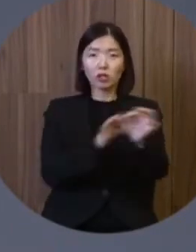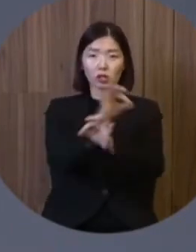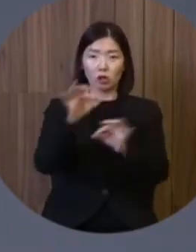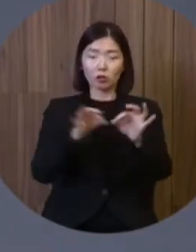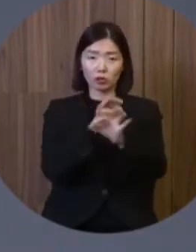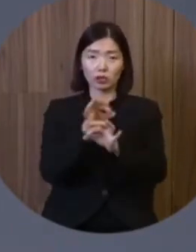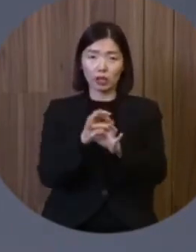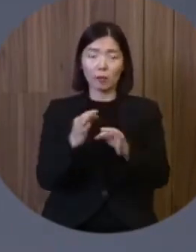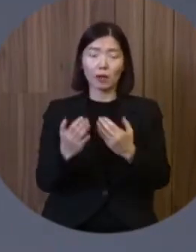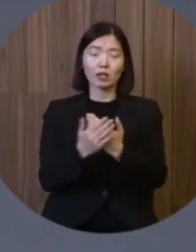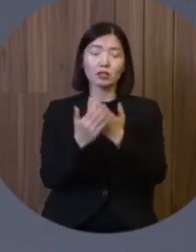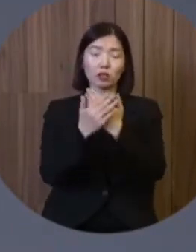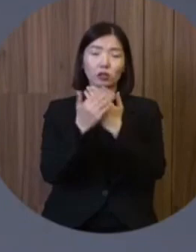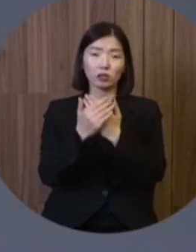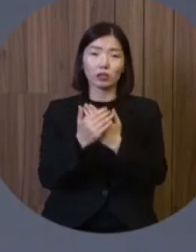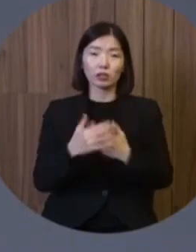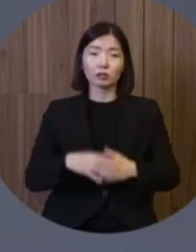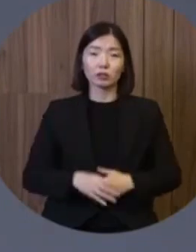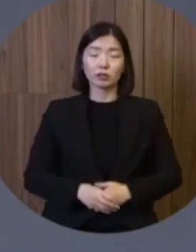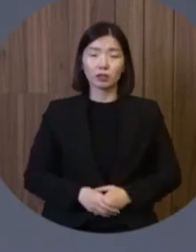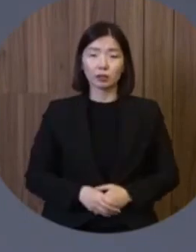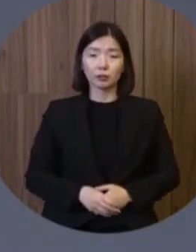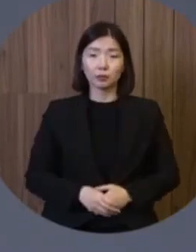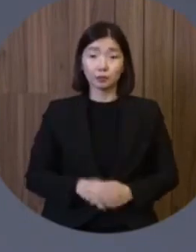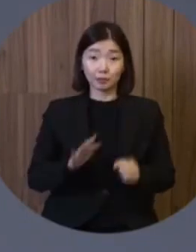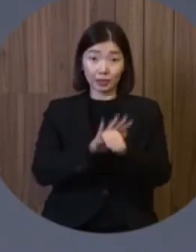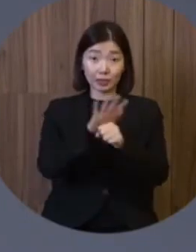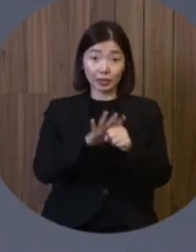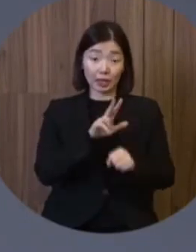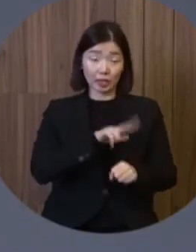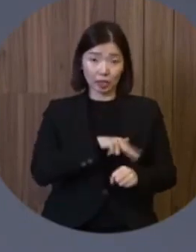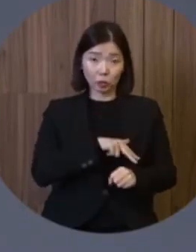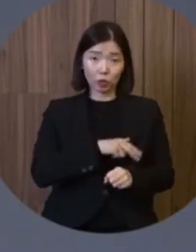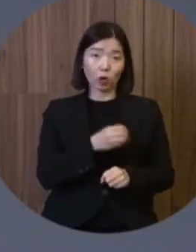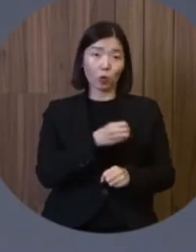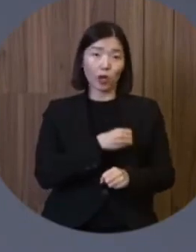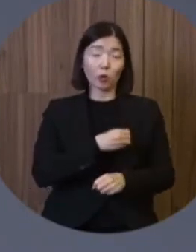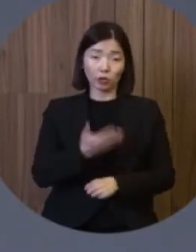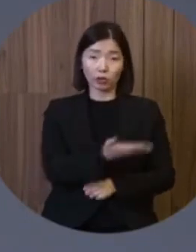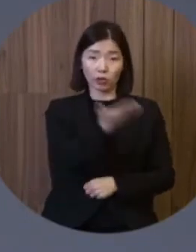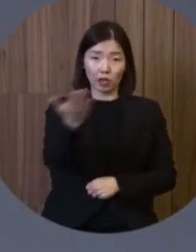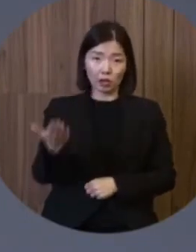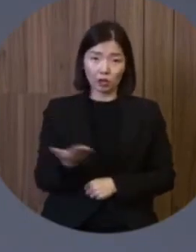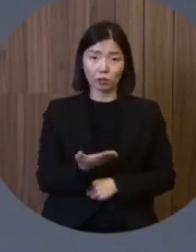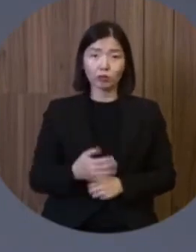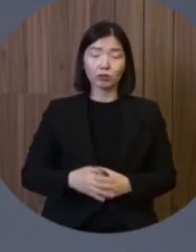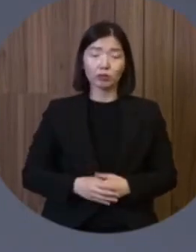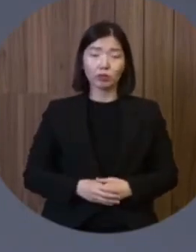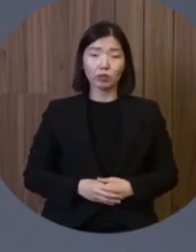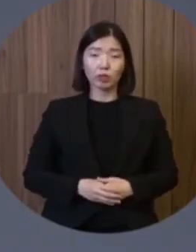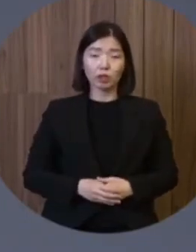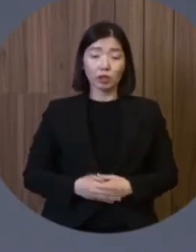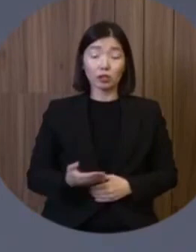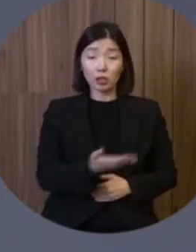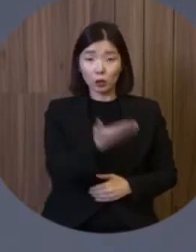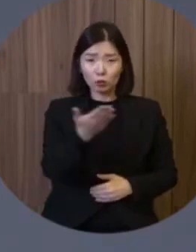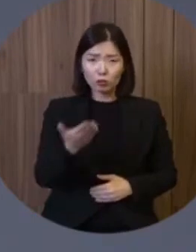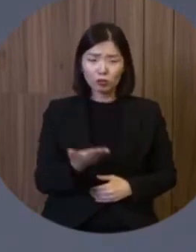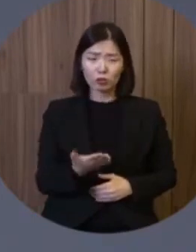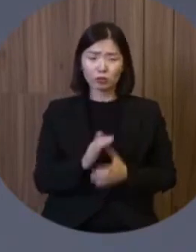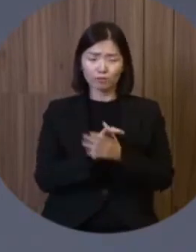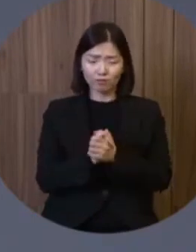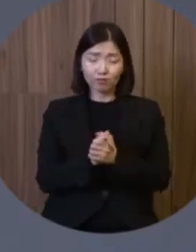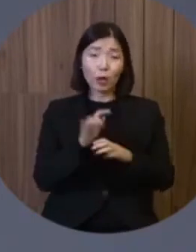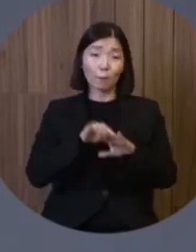활력의 기틀을 지원하겠습니다. 사랑하는 대의원 당원 동지 여러분, 당원 동지들의